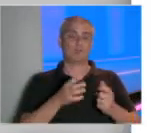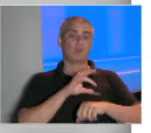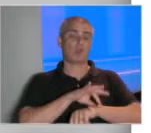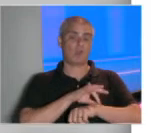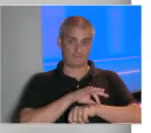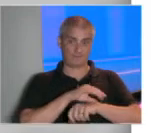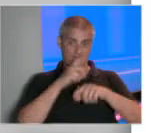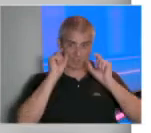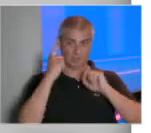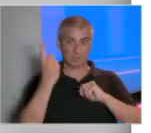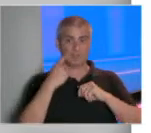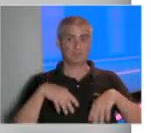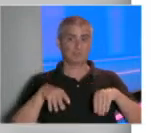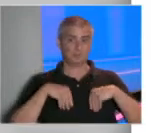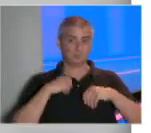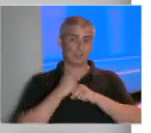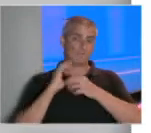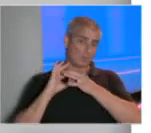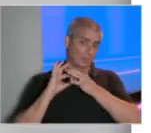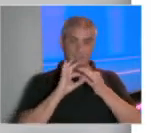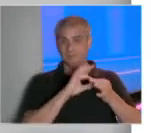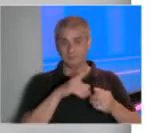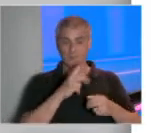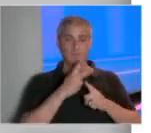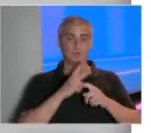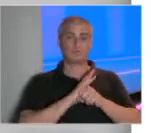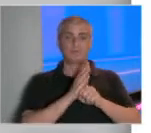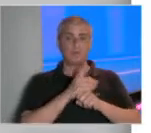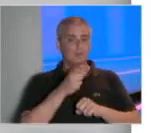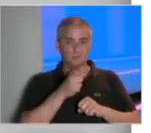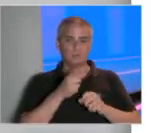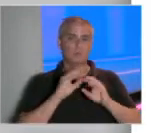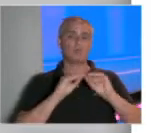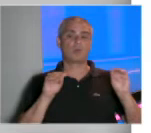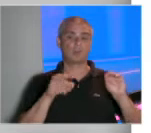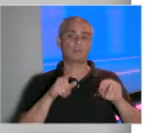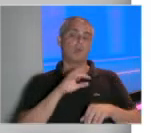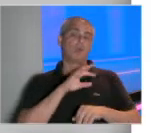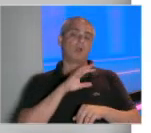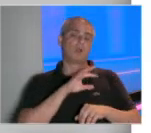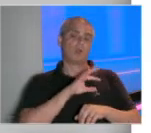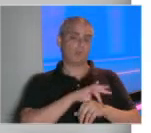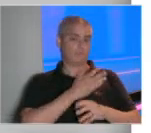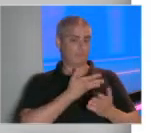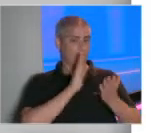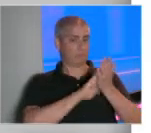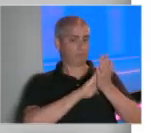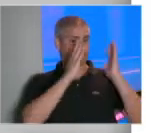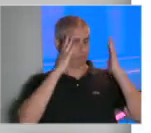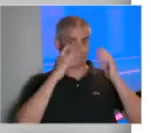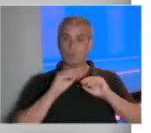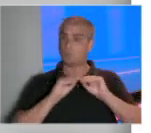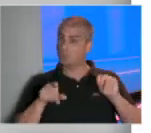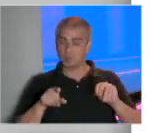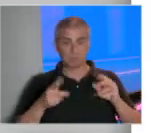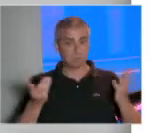והאחיות, הסקטור היחיד שנרתם לעבודה רצופה בתקופת המגפה הוא סקטור המורים. הרופאים קיבלו מחיאות כפיים ובצדק, המורים